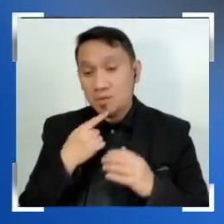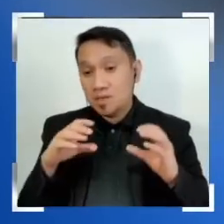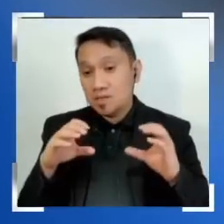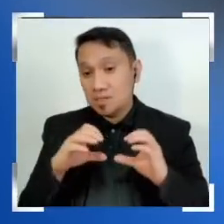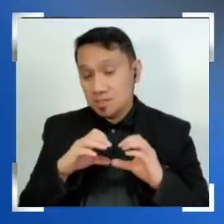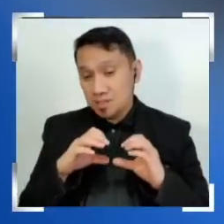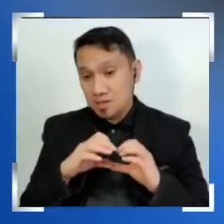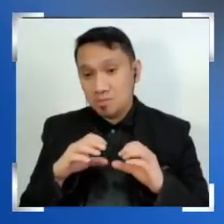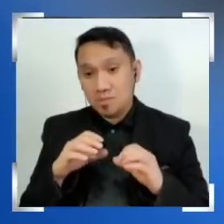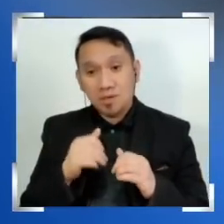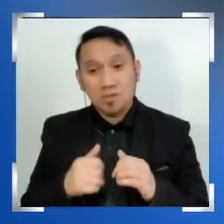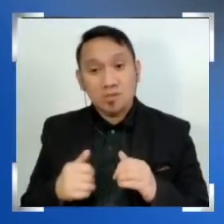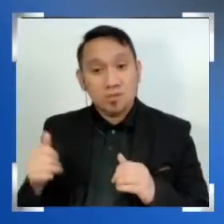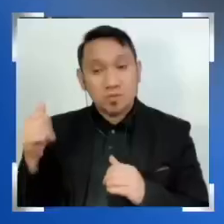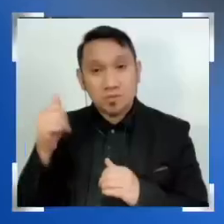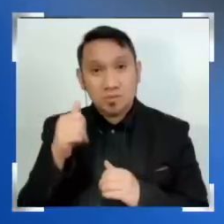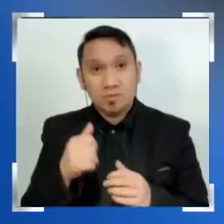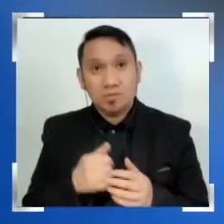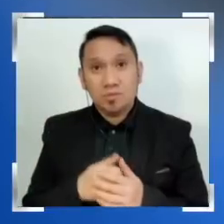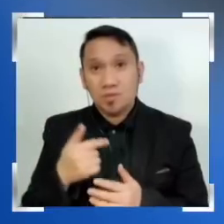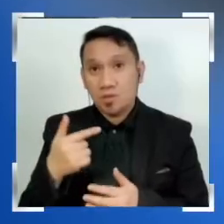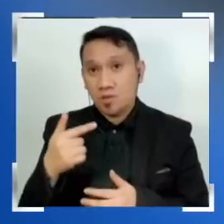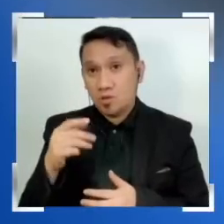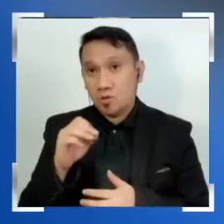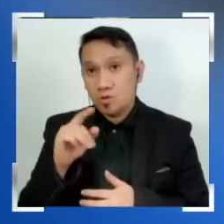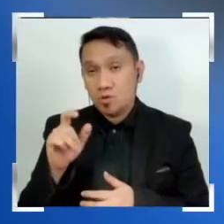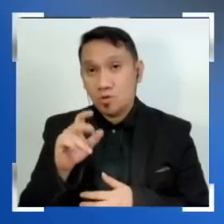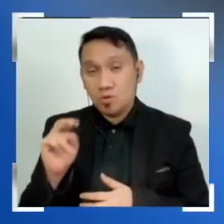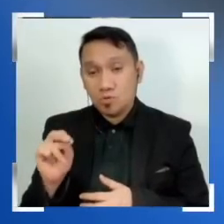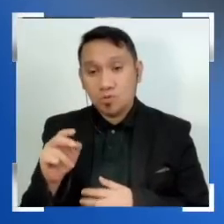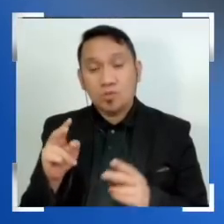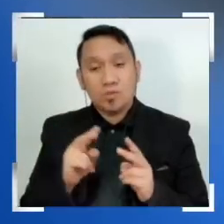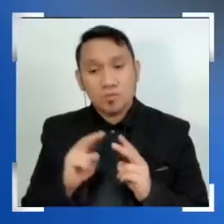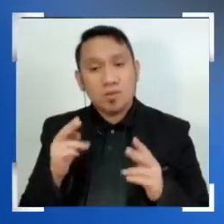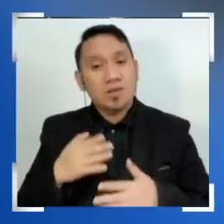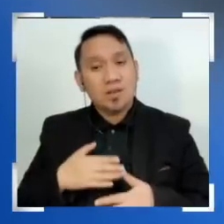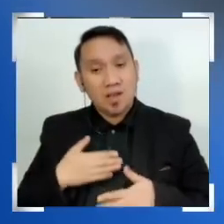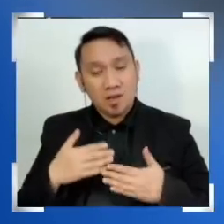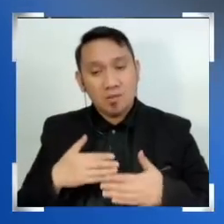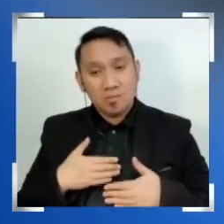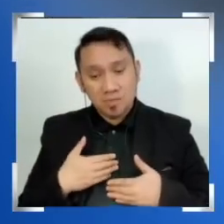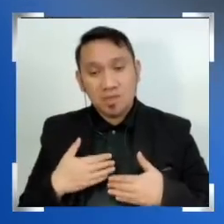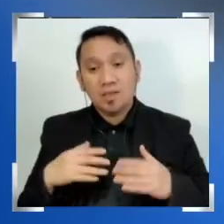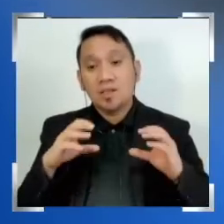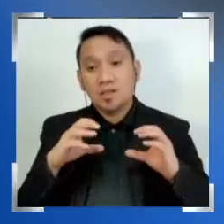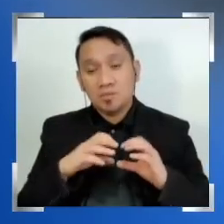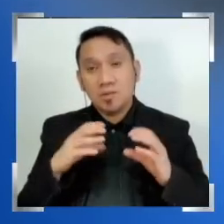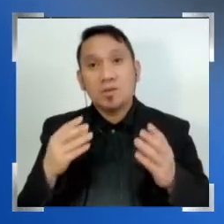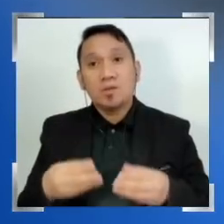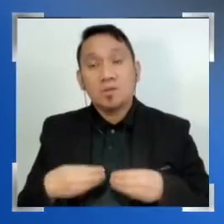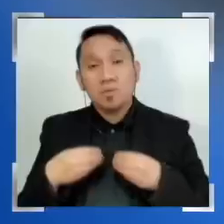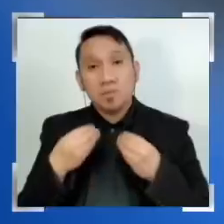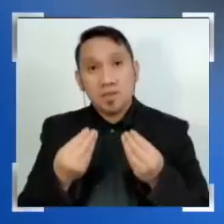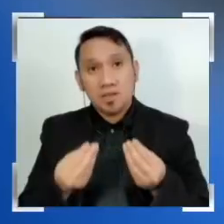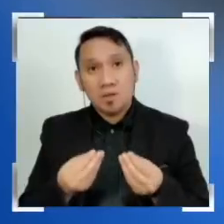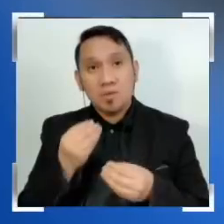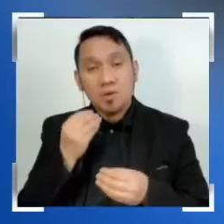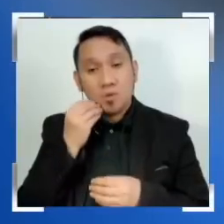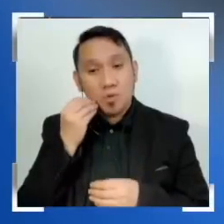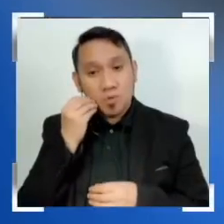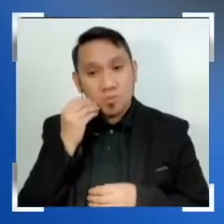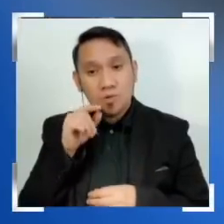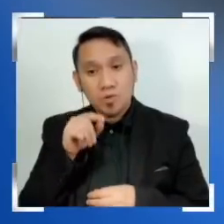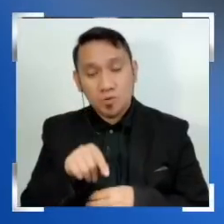CEO Attorney Felipe L. Gozon na ikinagagalak ng GMA na mabigyan ng bagong tahanan ang It's